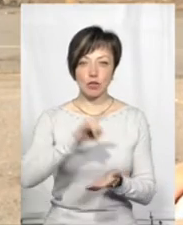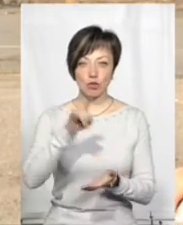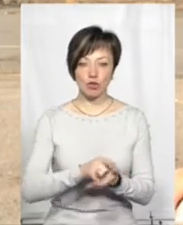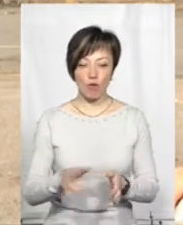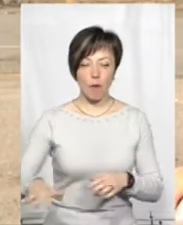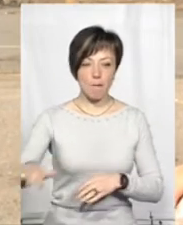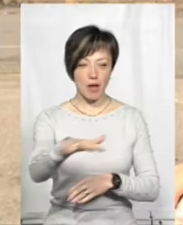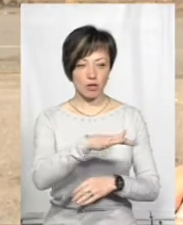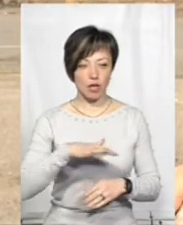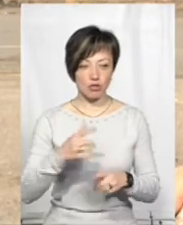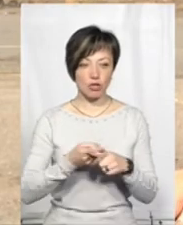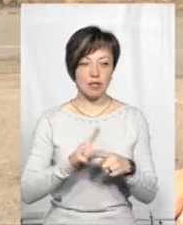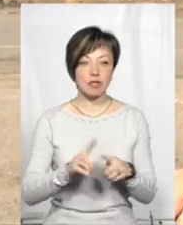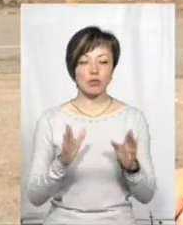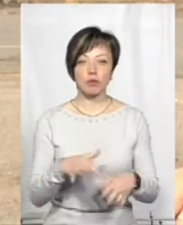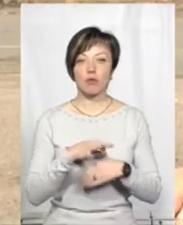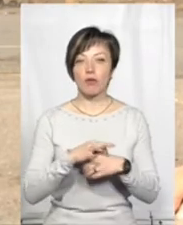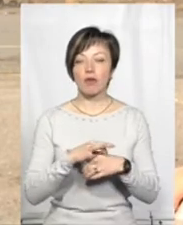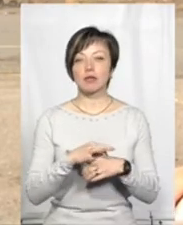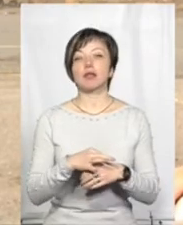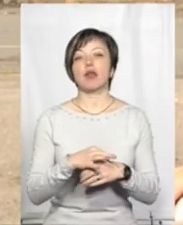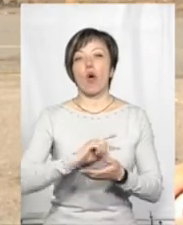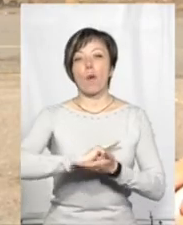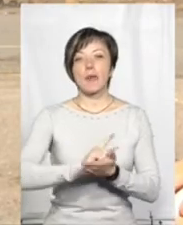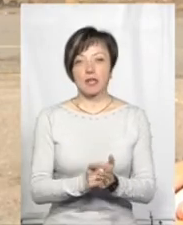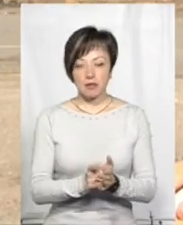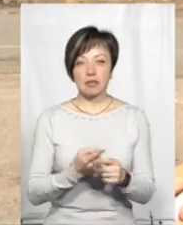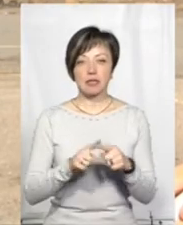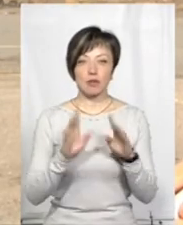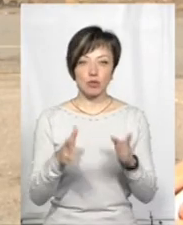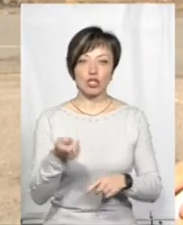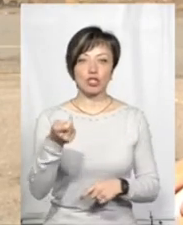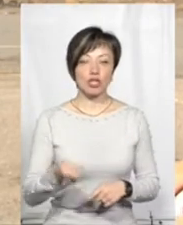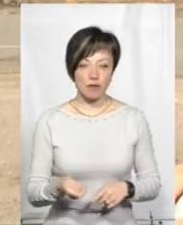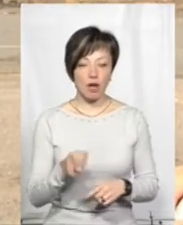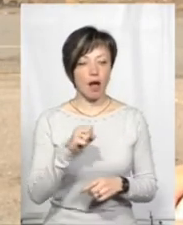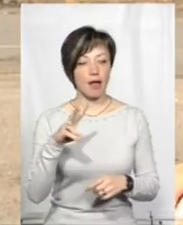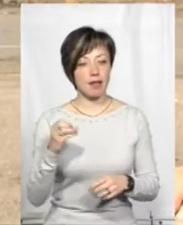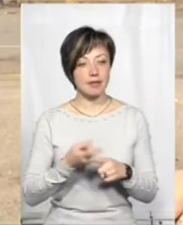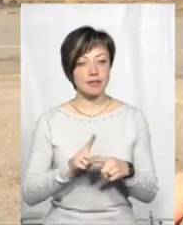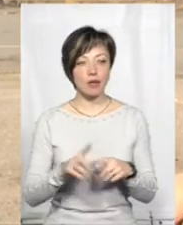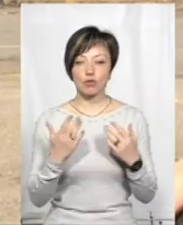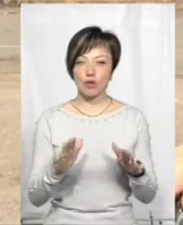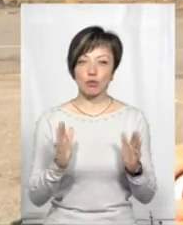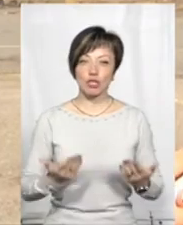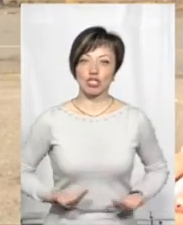злітно-посадкового майданчика. Це буде провести оперативніше, це буде дешевше, але це вже буде